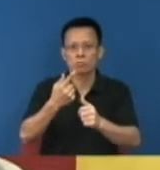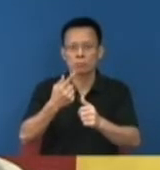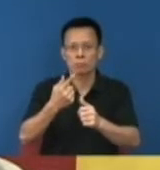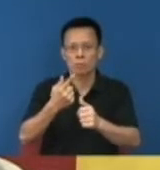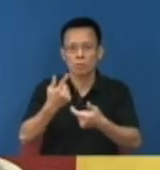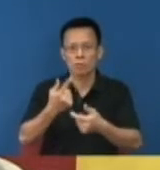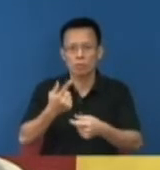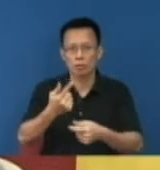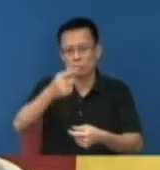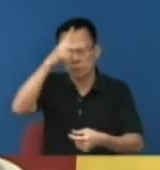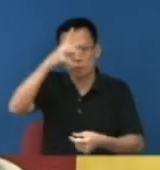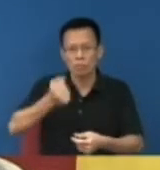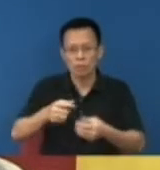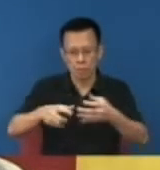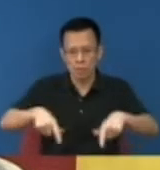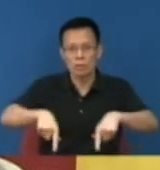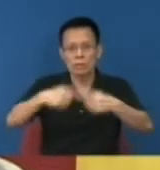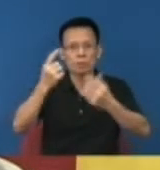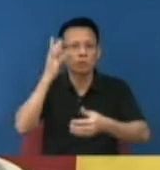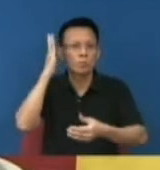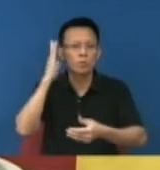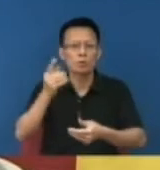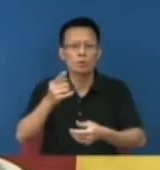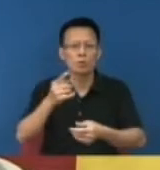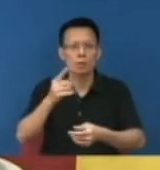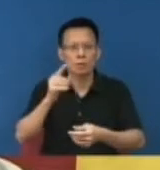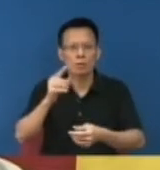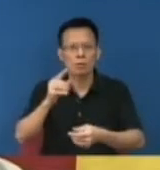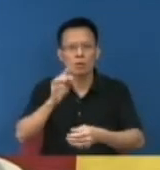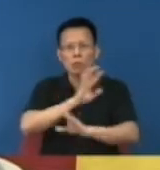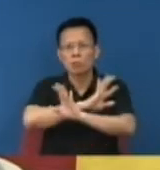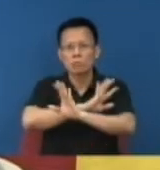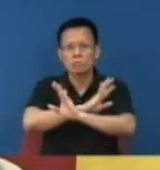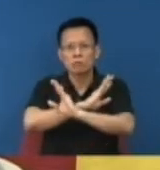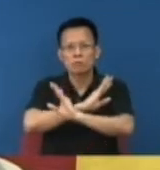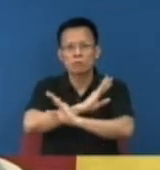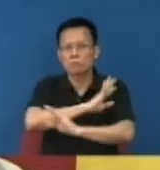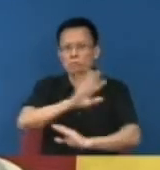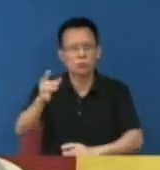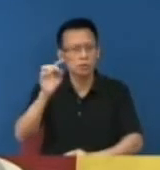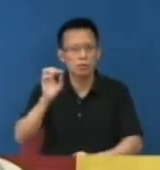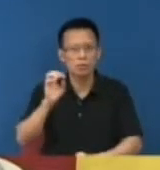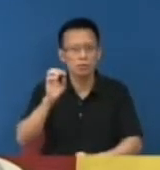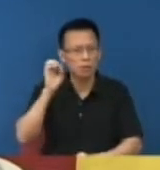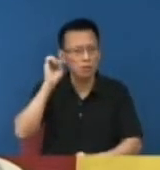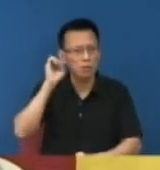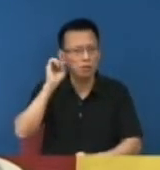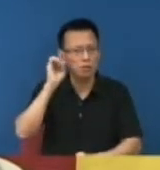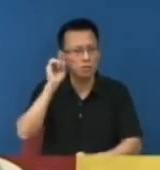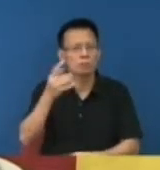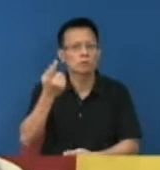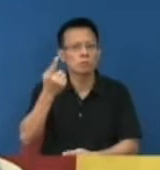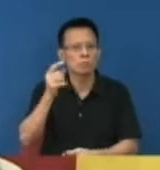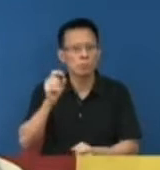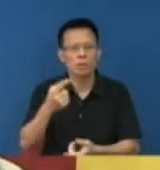林瑞麟話唔使呢一個諮詢咧，咁大嘅爭議都唔使諮詢啦，咁多反對唔使諮詢，個原因就係佢數夠